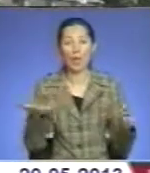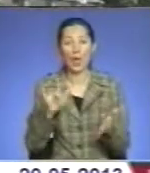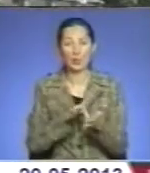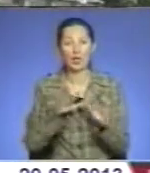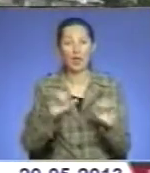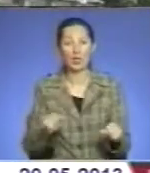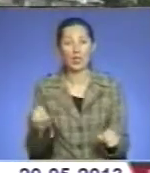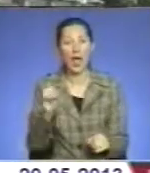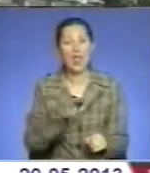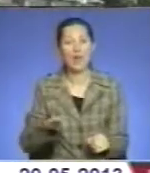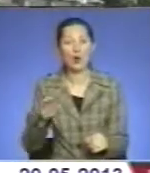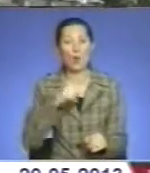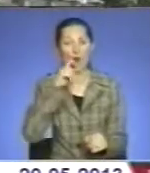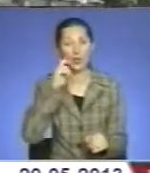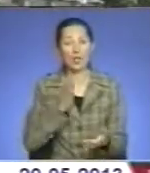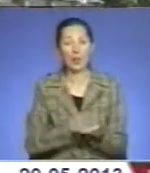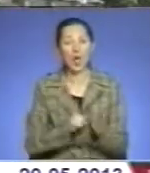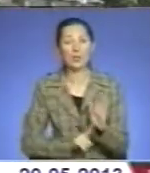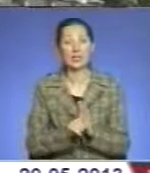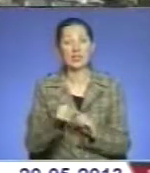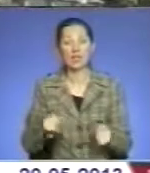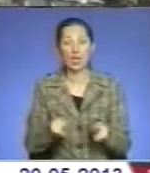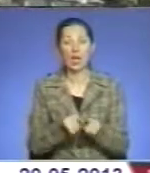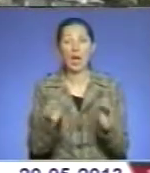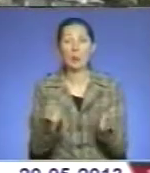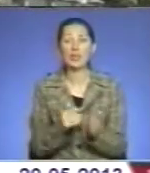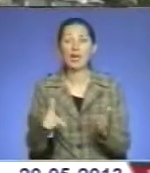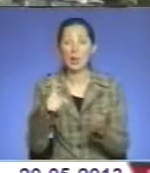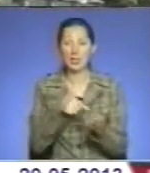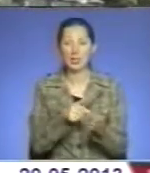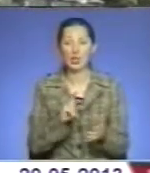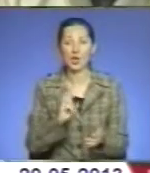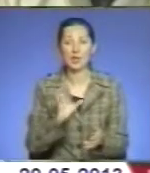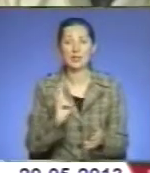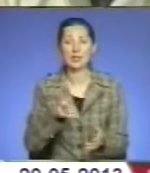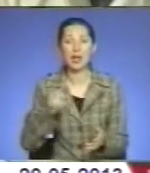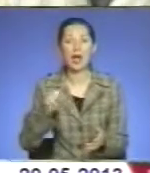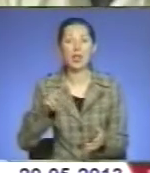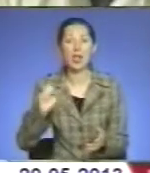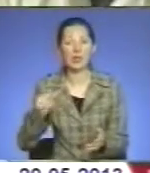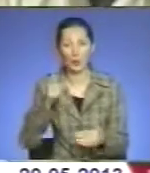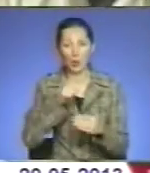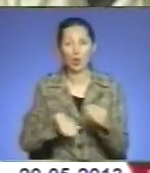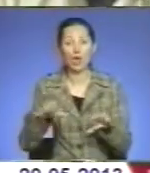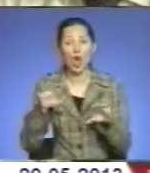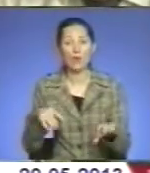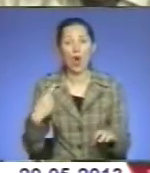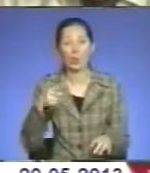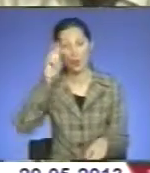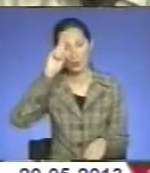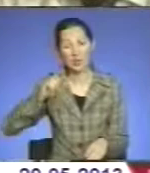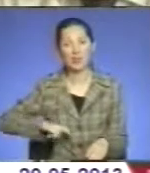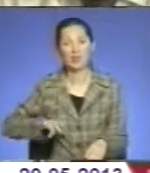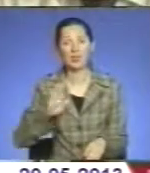Європа в Україні має починатися з отаких маленьких містечок, як Скалат, переконаний голова обласної державної адміністрації Валентин